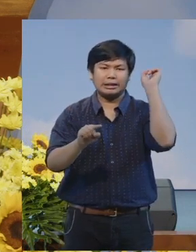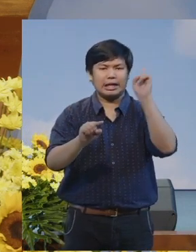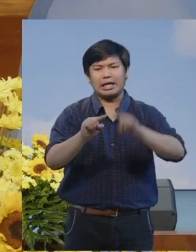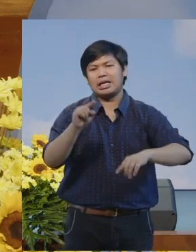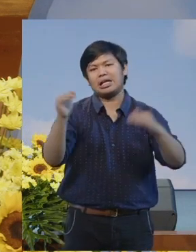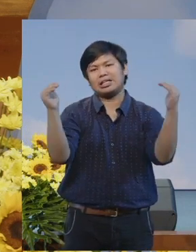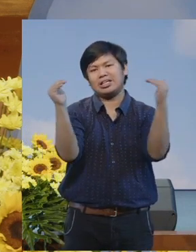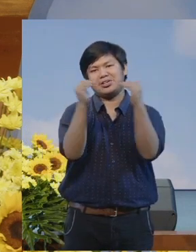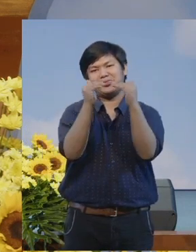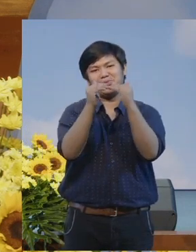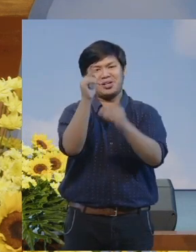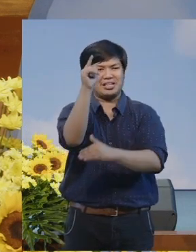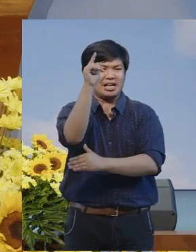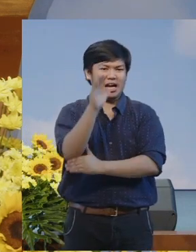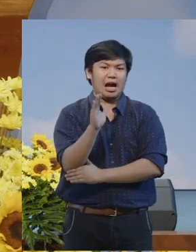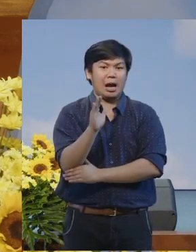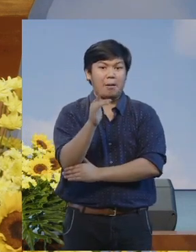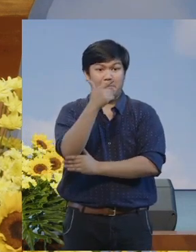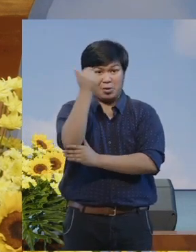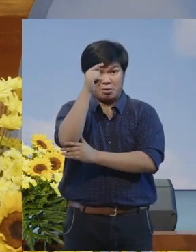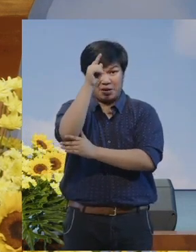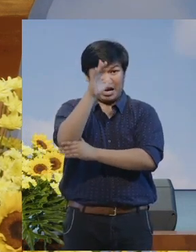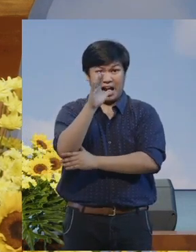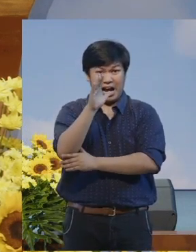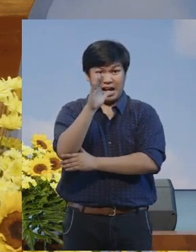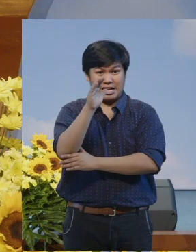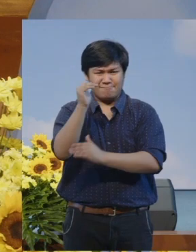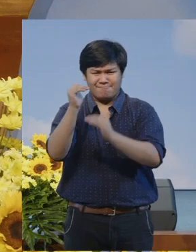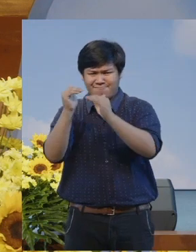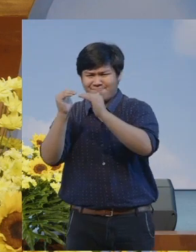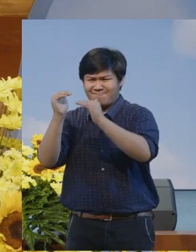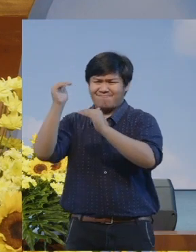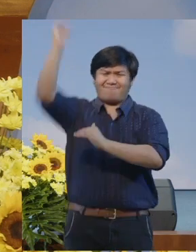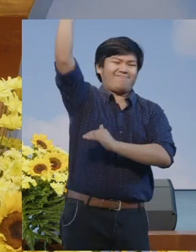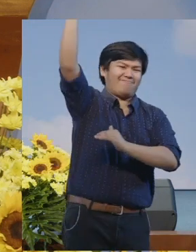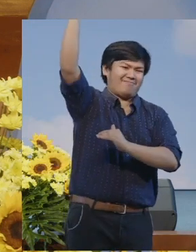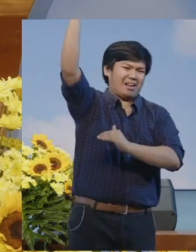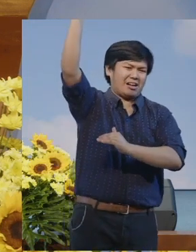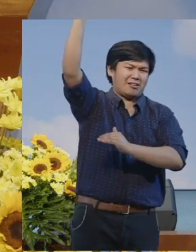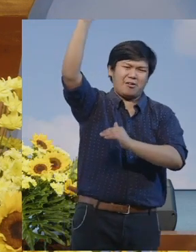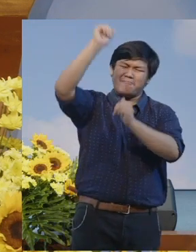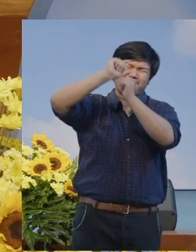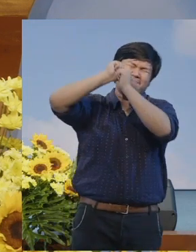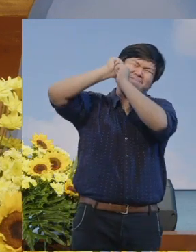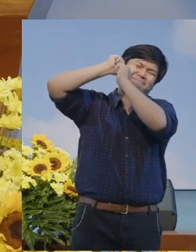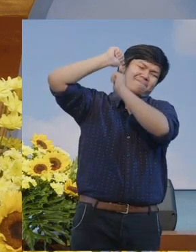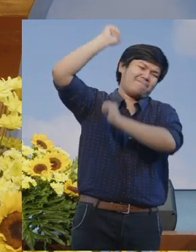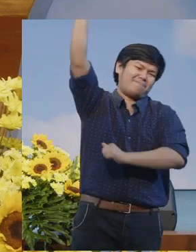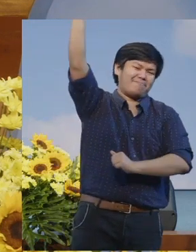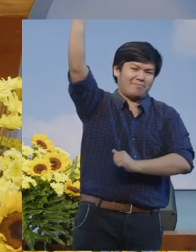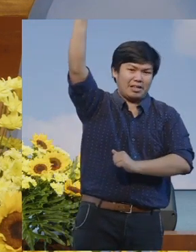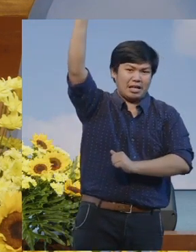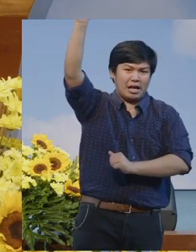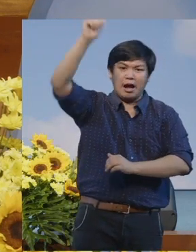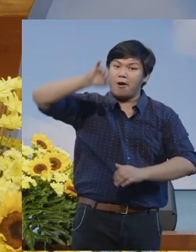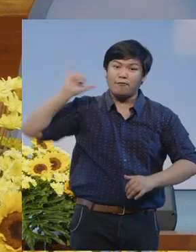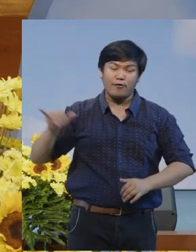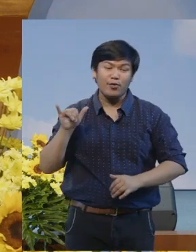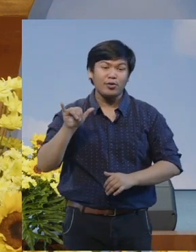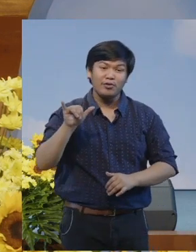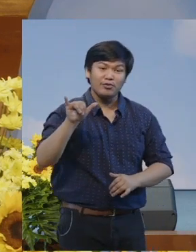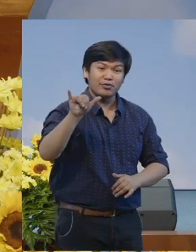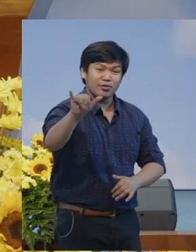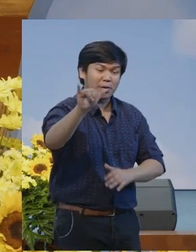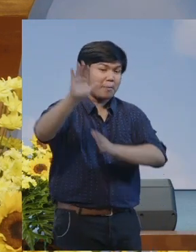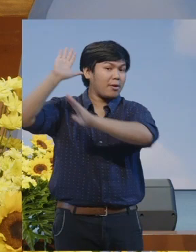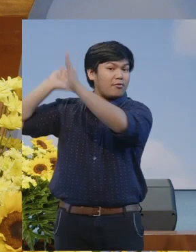ating Diyos. Sapagkat ang ating Diyos, walang lumikha. Siya ay palaging nag-exist,